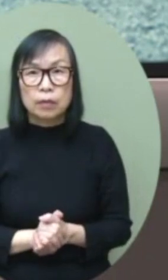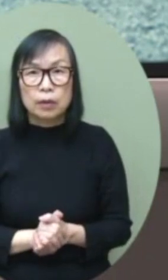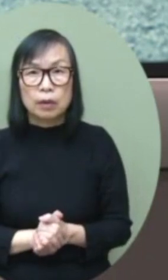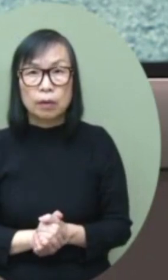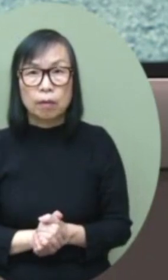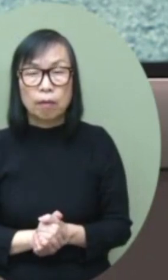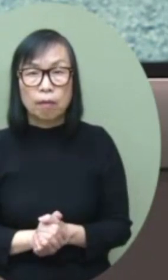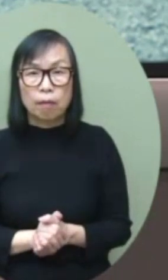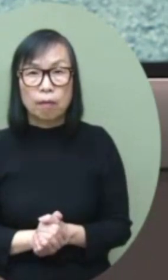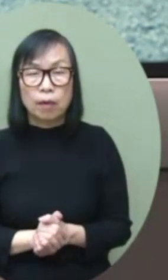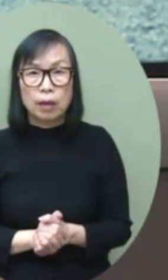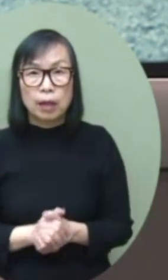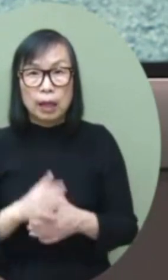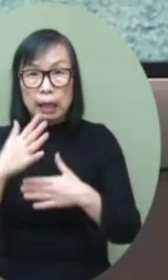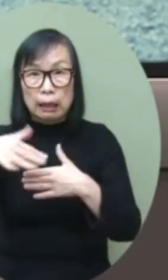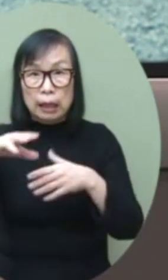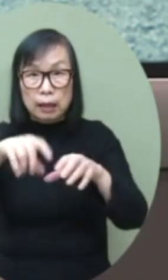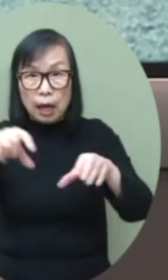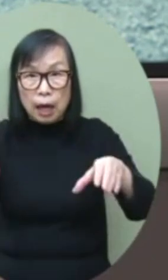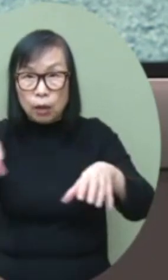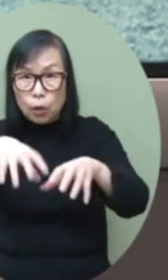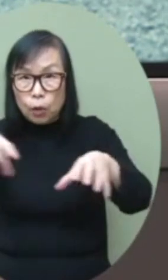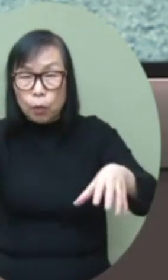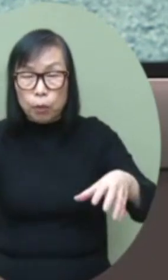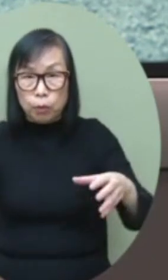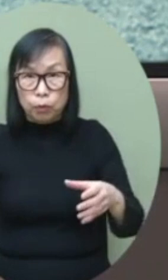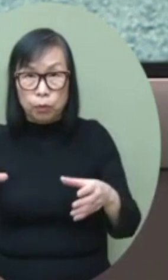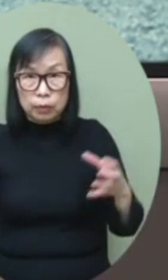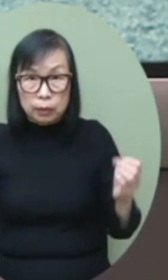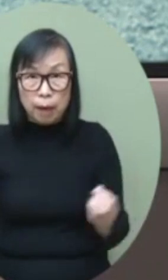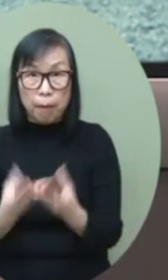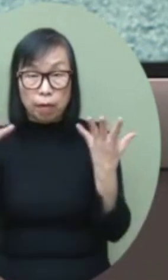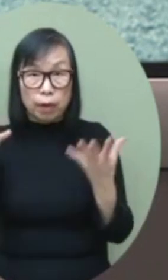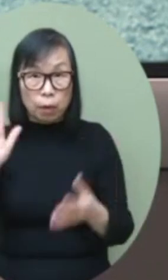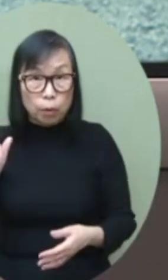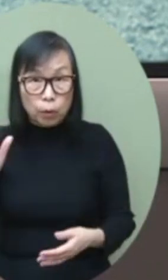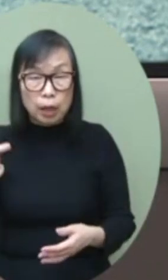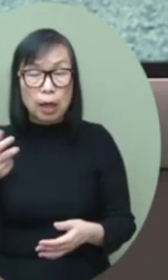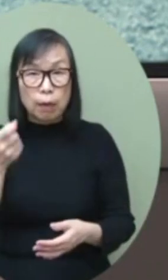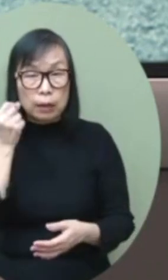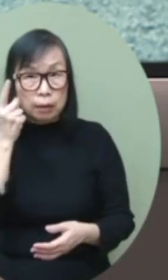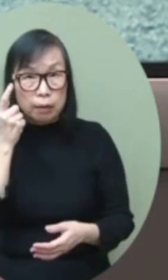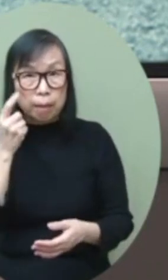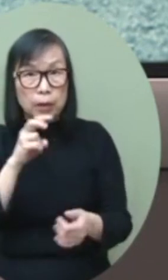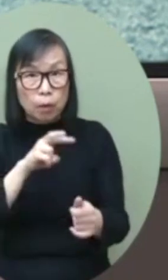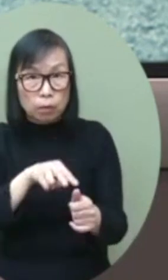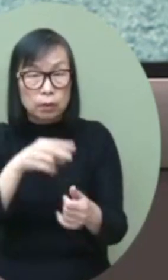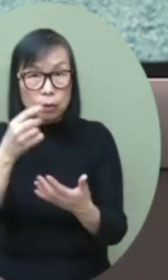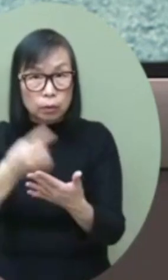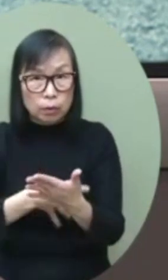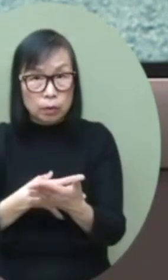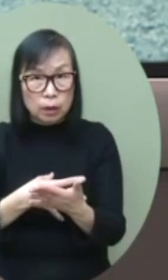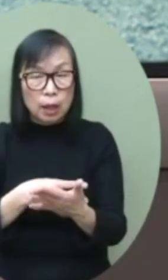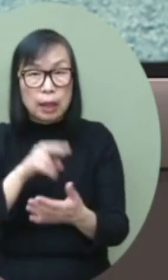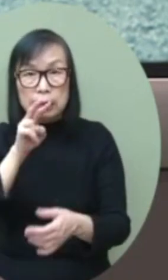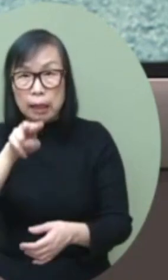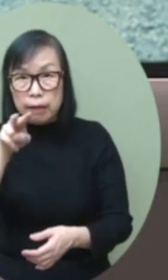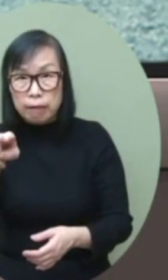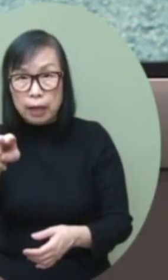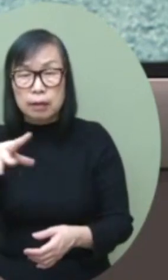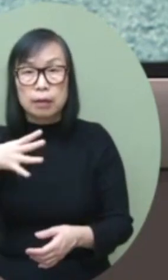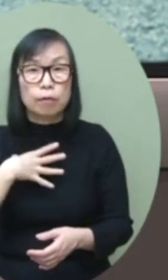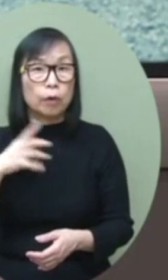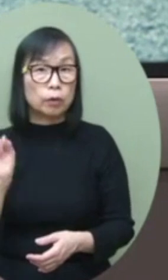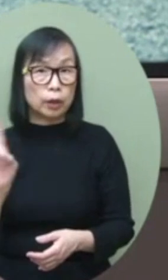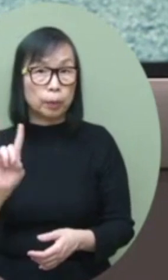至於其他區會唔會有啲大爆發啊，或者有啲特別控制即係措施啦？當然就要睇嗰個視乎嘅